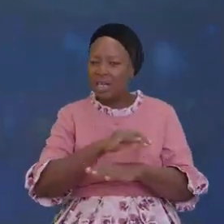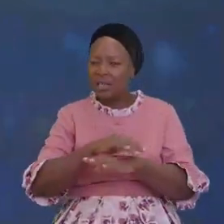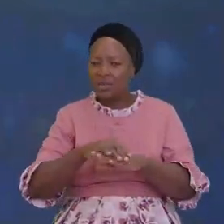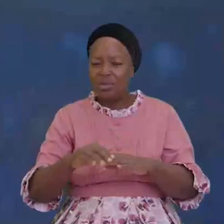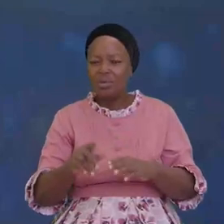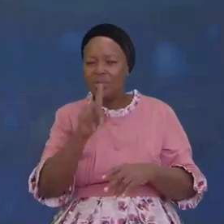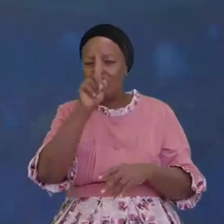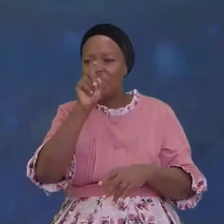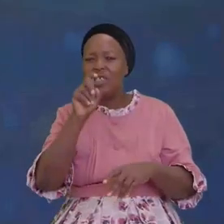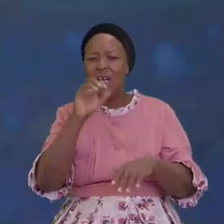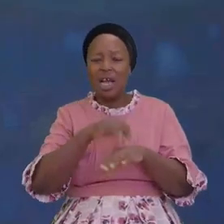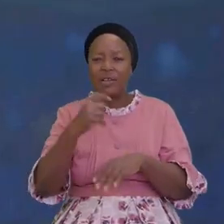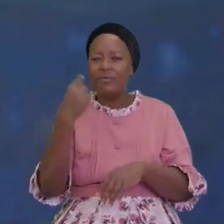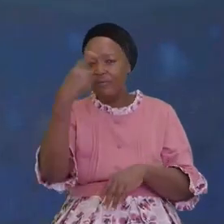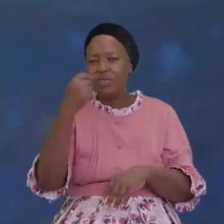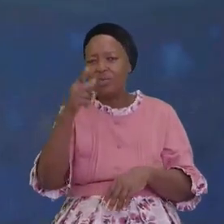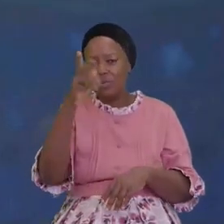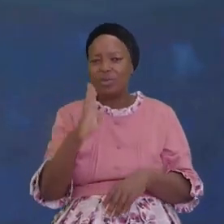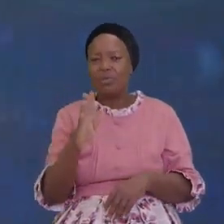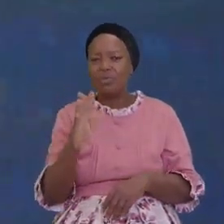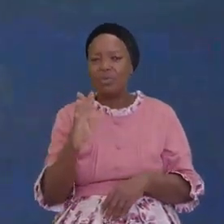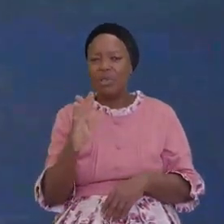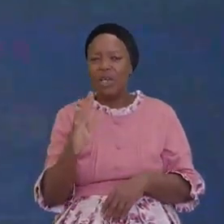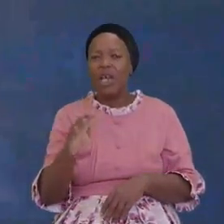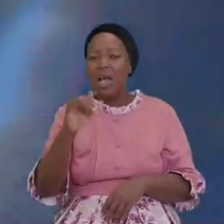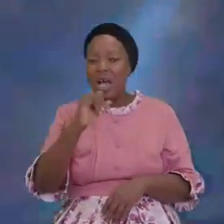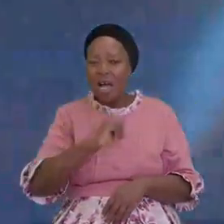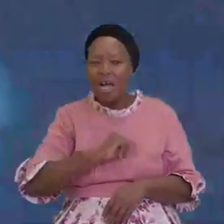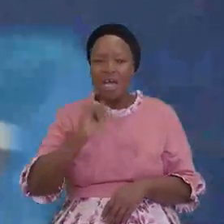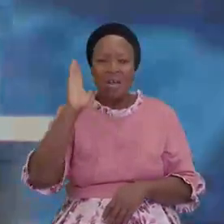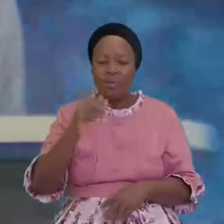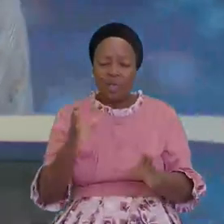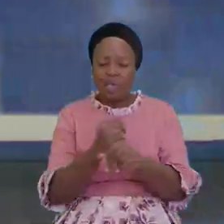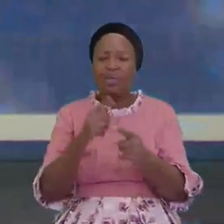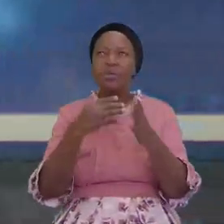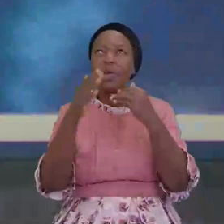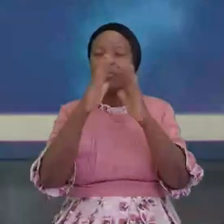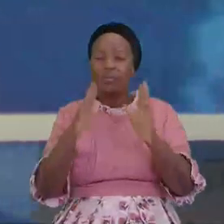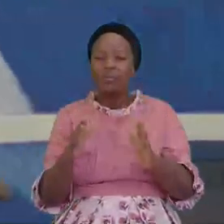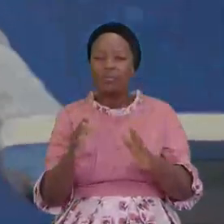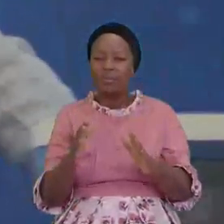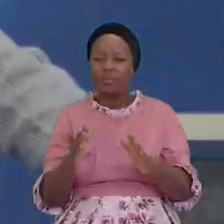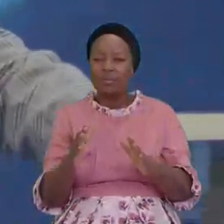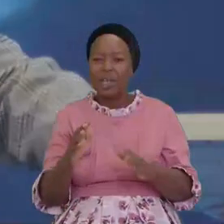J'irai au ciel. Je ne continuerai plus à cracher sur le visage de Dieu.